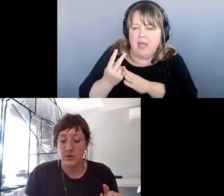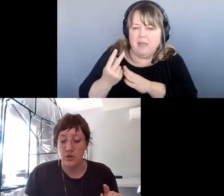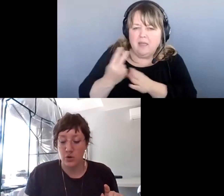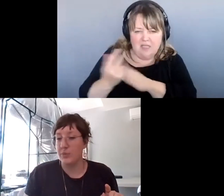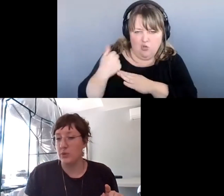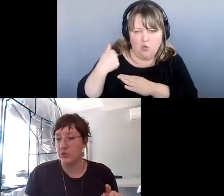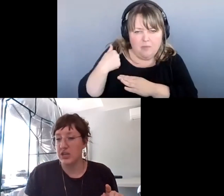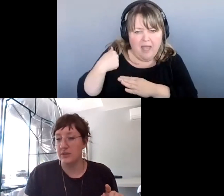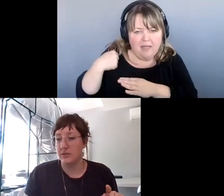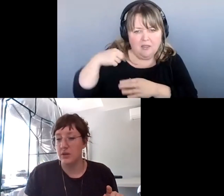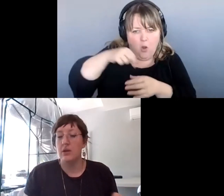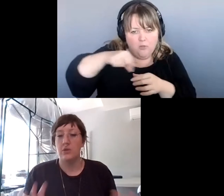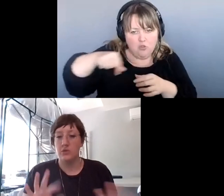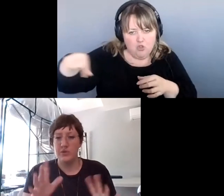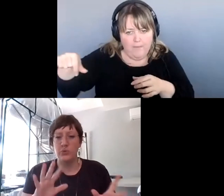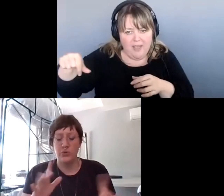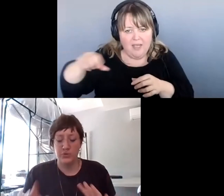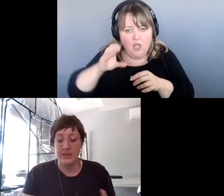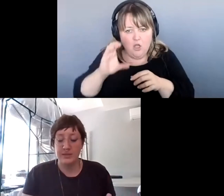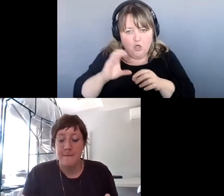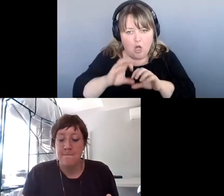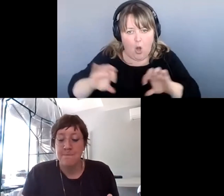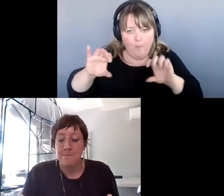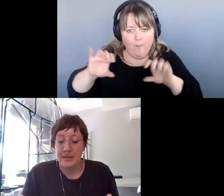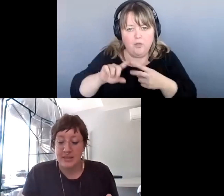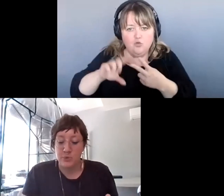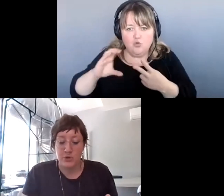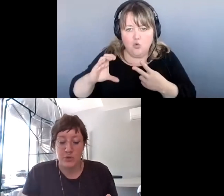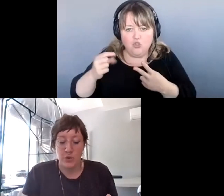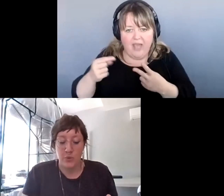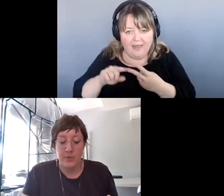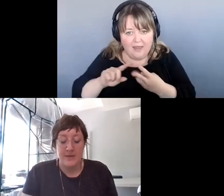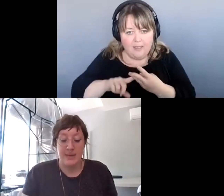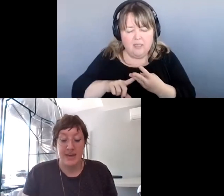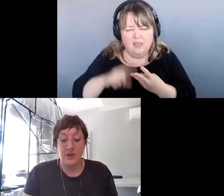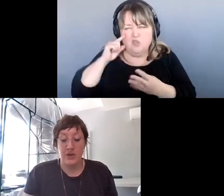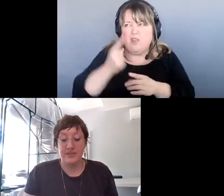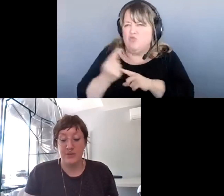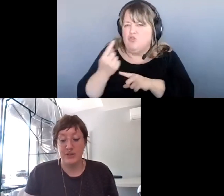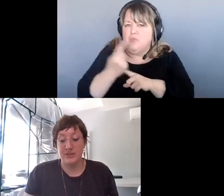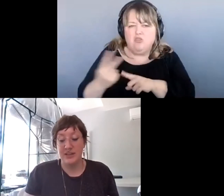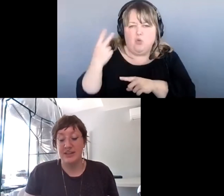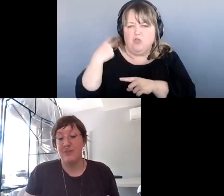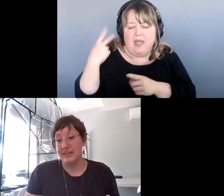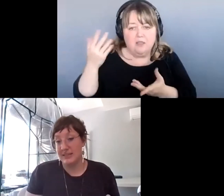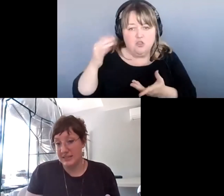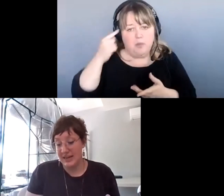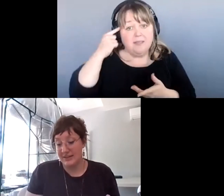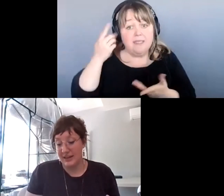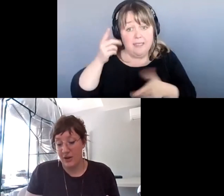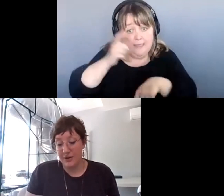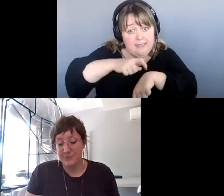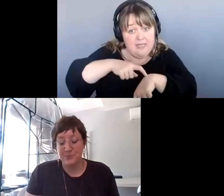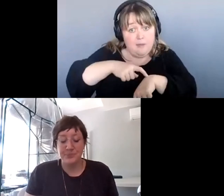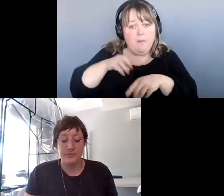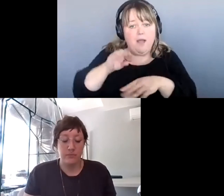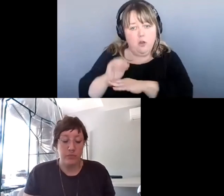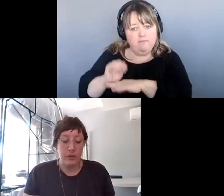les concombres et courgettes, 1 semaine ou 2 semaines. Ça se peut que je me trompe, mais ça va être le temps de les fertiliser à